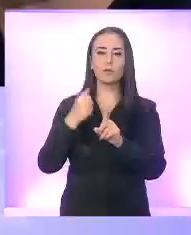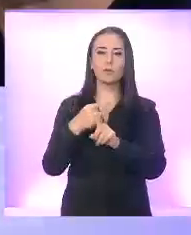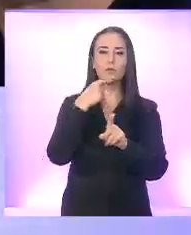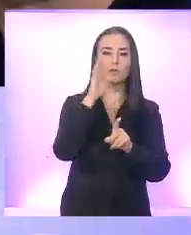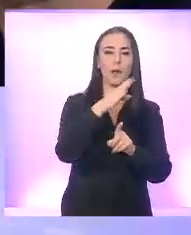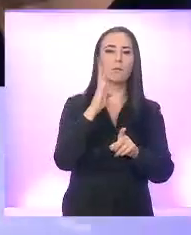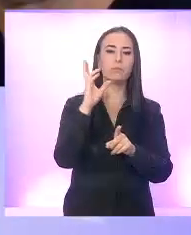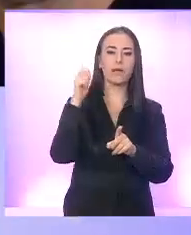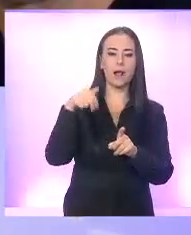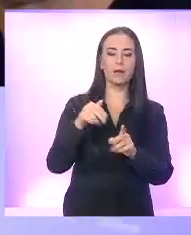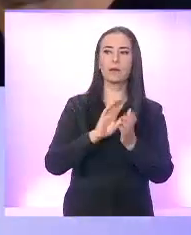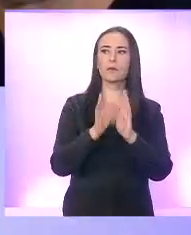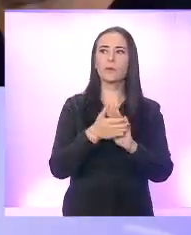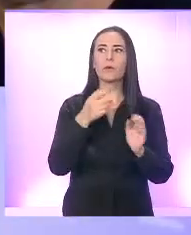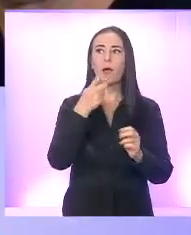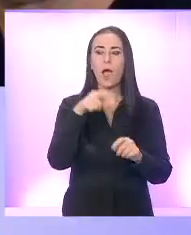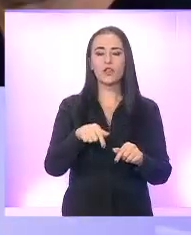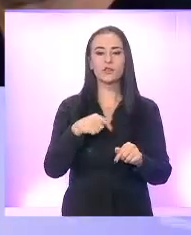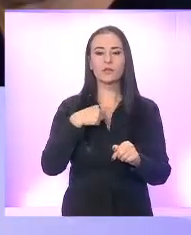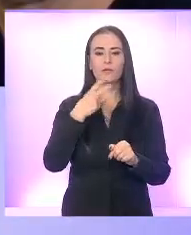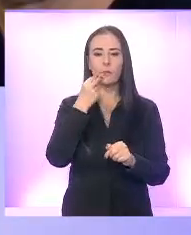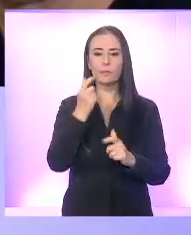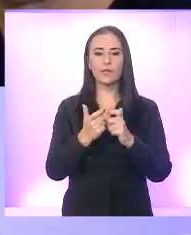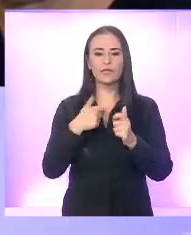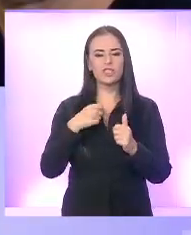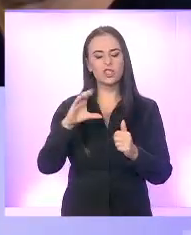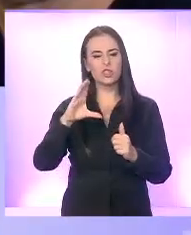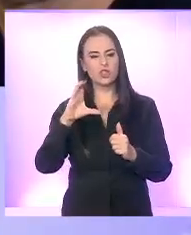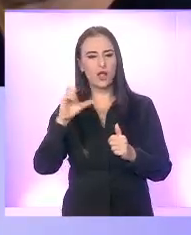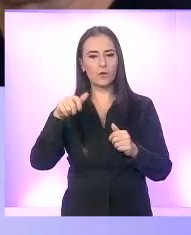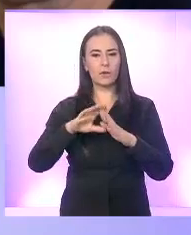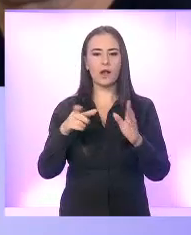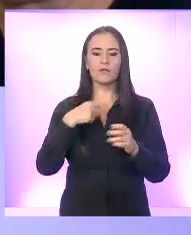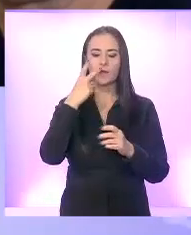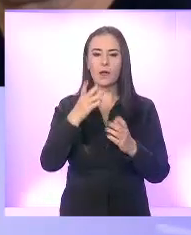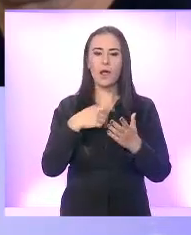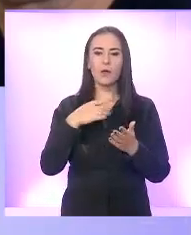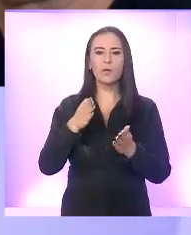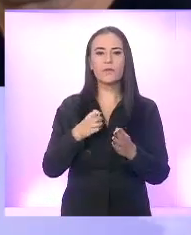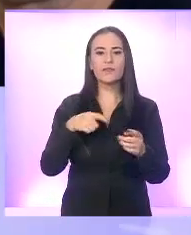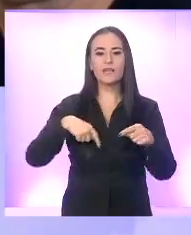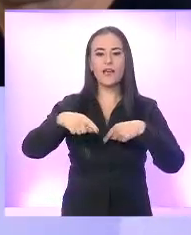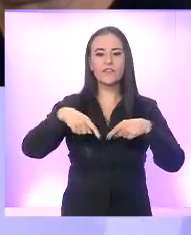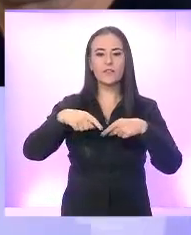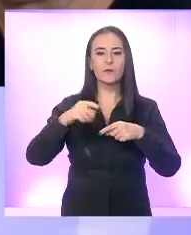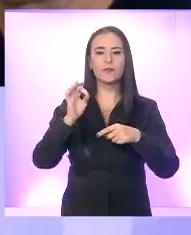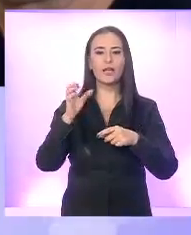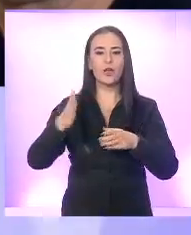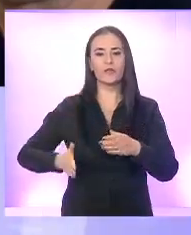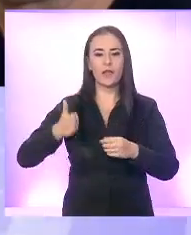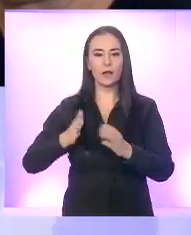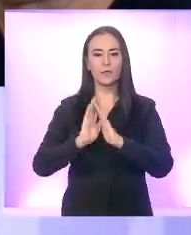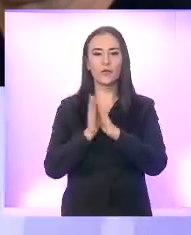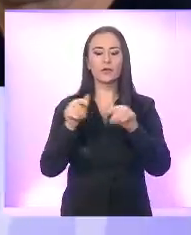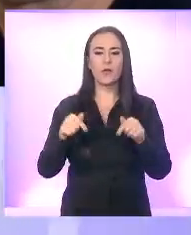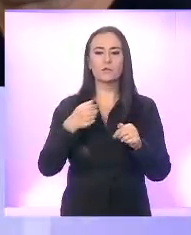Bran, Moeciu. Deci aici sunt zone care nu sunt acoperite de transportul feroviar, unde CFR Călători, de exemplu, ar